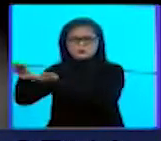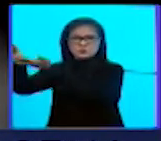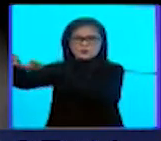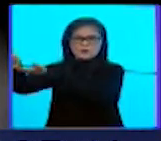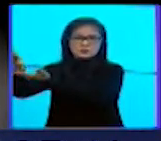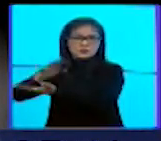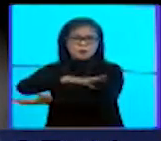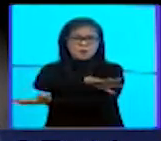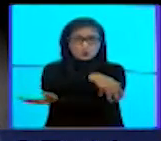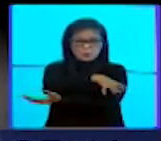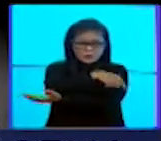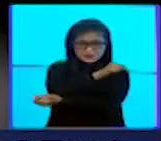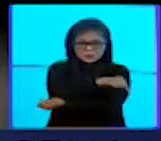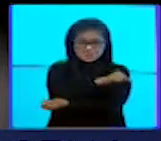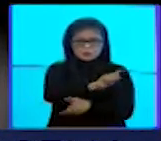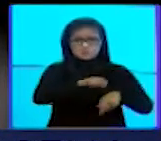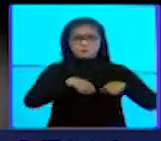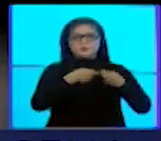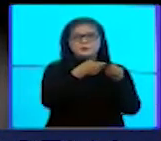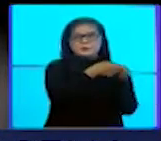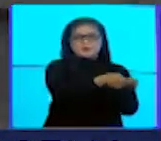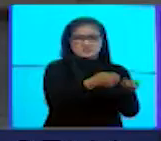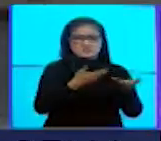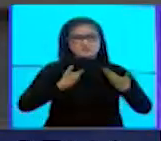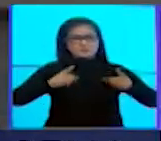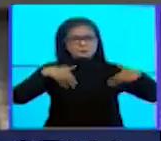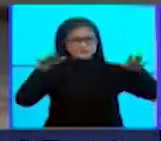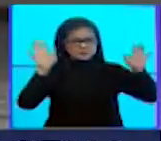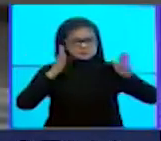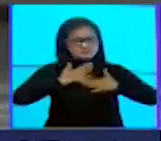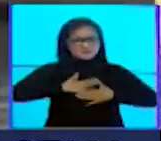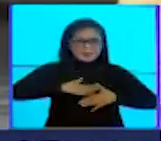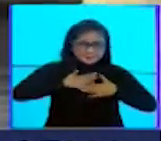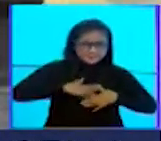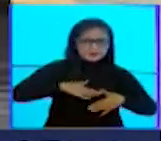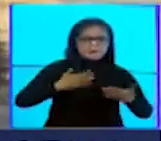yang ditinggalkan diberikan keikhlasan, kesabaran, dan ketabahan.